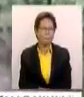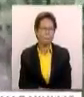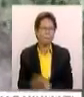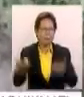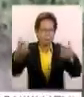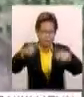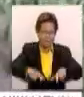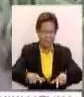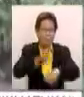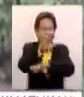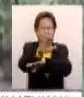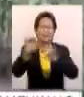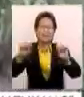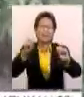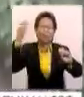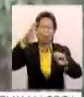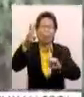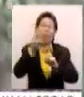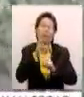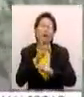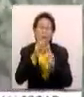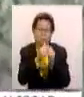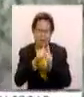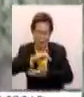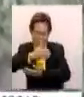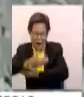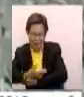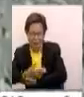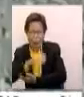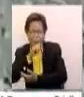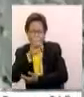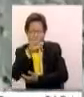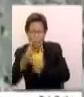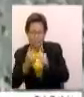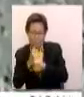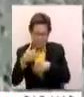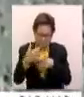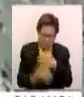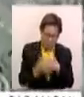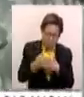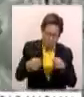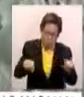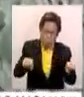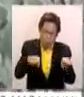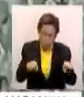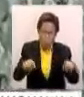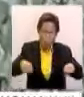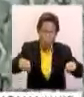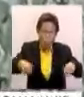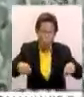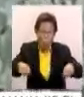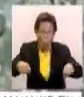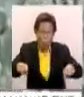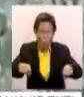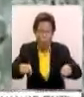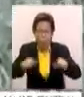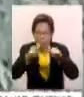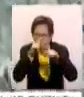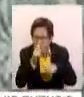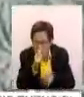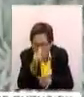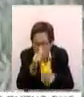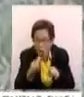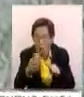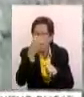Dalam kejadian petang Selasa, seorang wanita bersama anaknya berusia 5 tahun cedera selepas motosikal dinaiki di sondol babi hutan yang